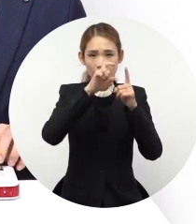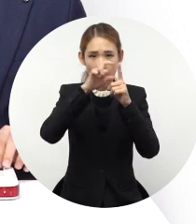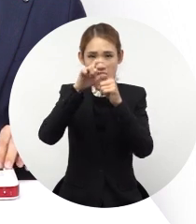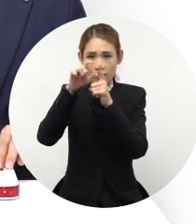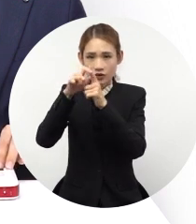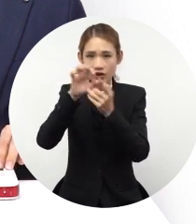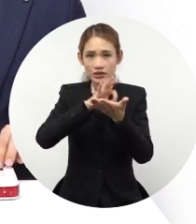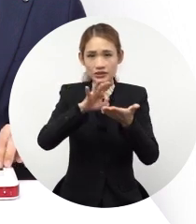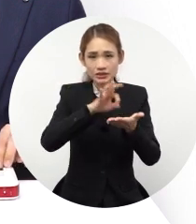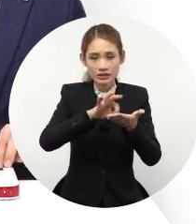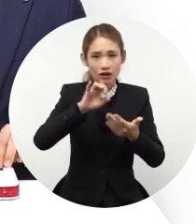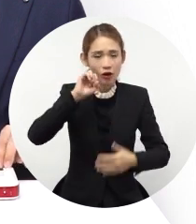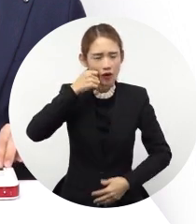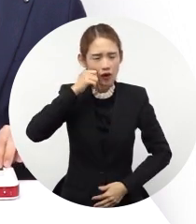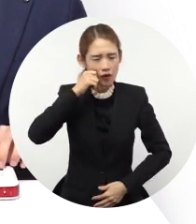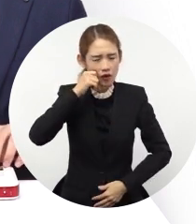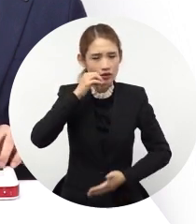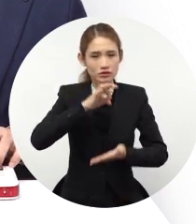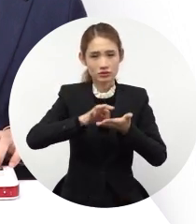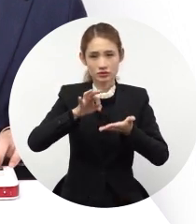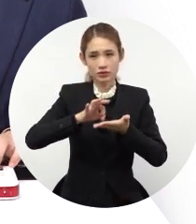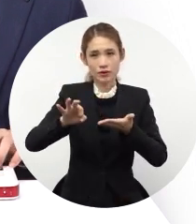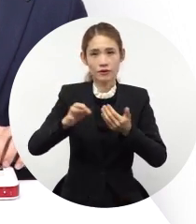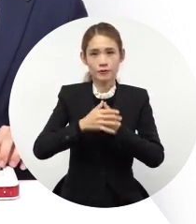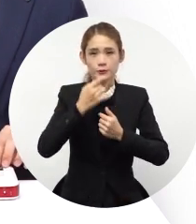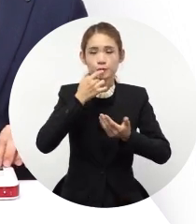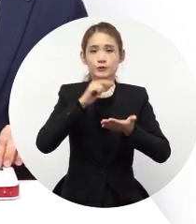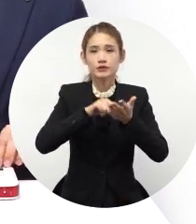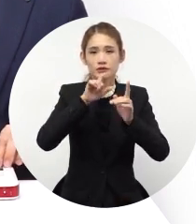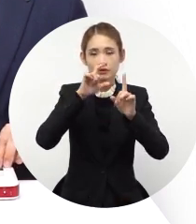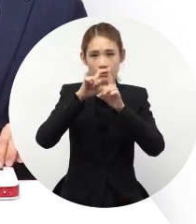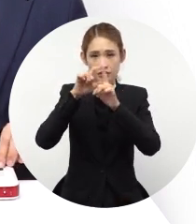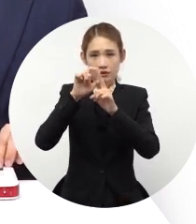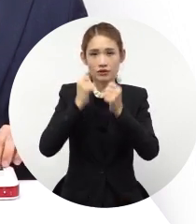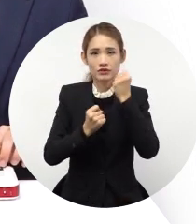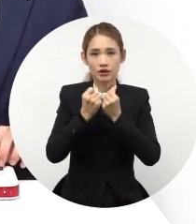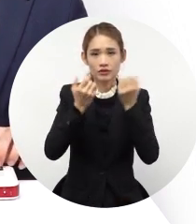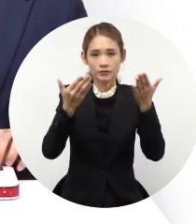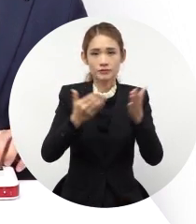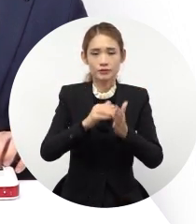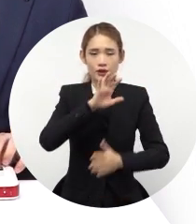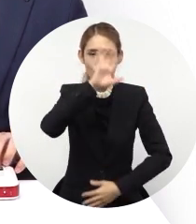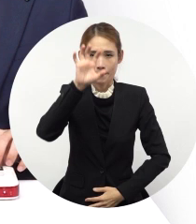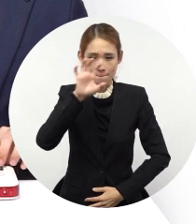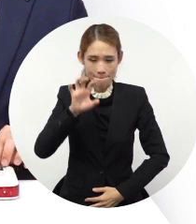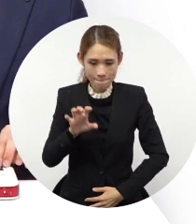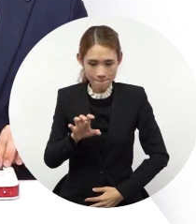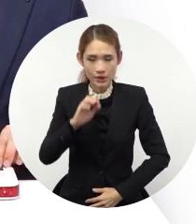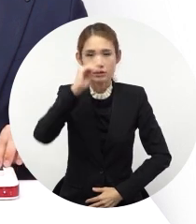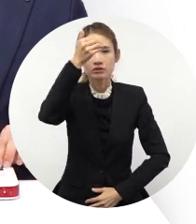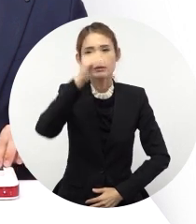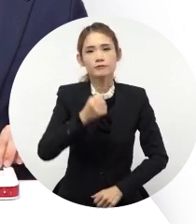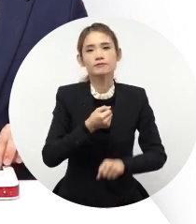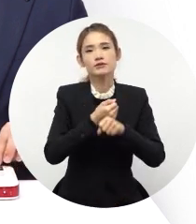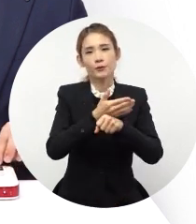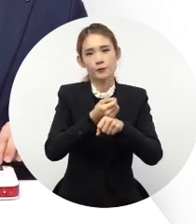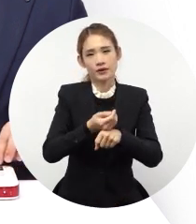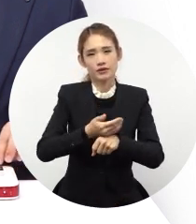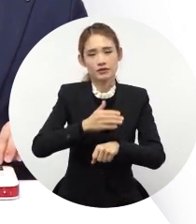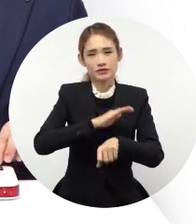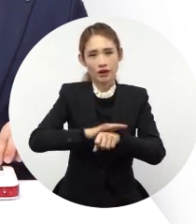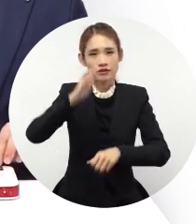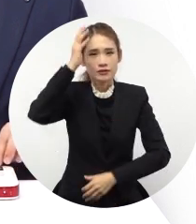대한 쓰임이나 어려움들을 가져올 수 있기 때문에 쉬운 언어를 사용해야 하고요. 또 반복적으로 내용을 전달해 줘서